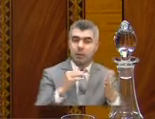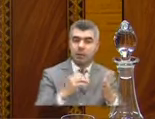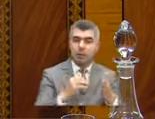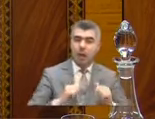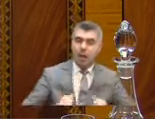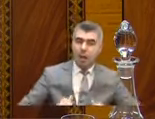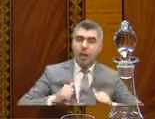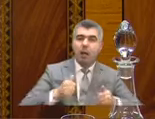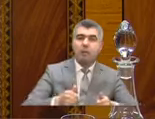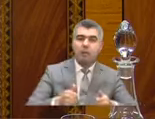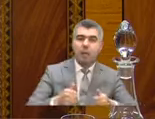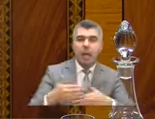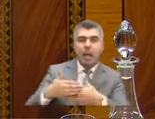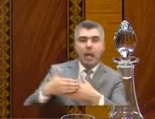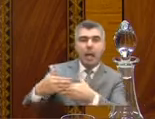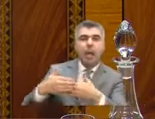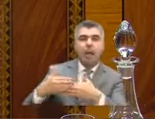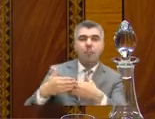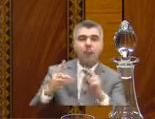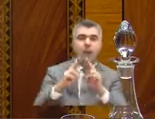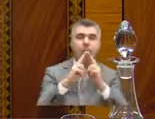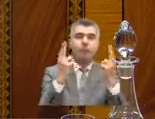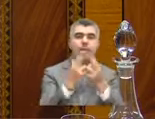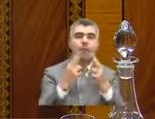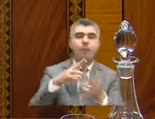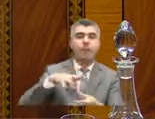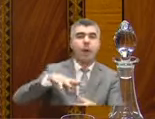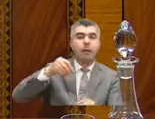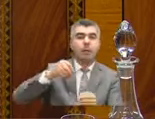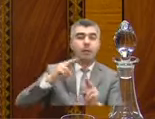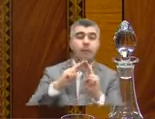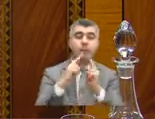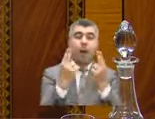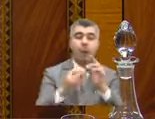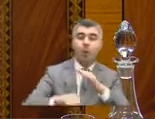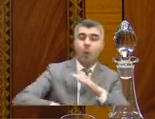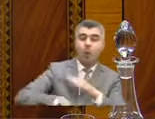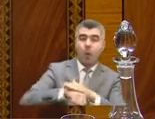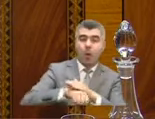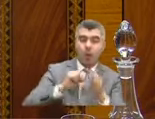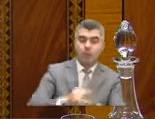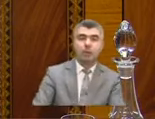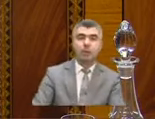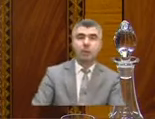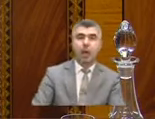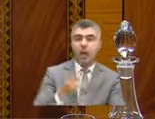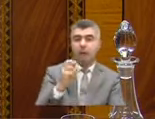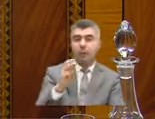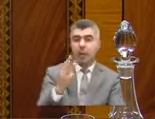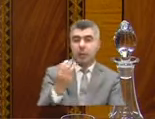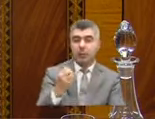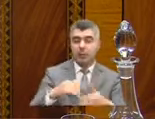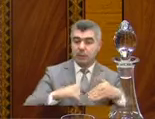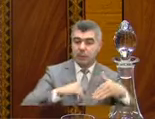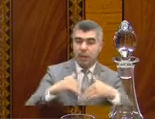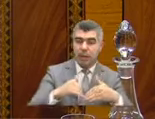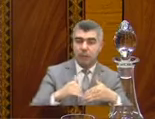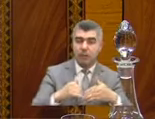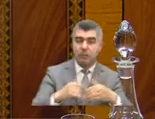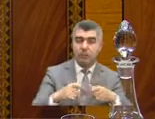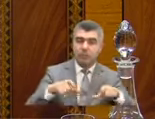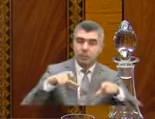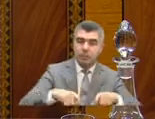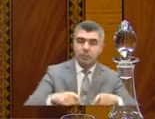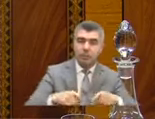باستعدادات بلادنا لاستضافة كأس العالم 2030، لا سيما تلك المتعلقة بالبنية التحتية الرياضية